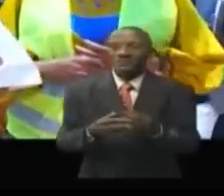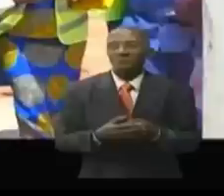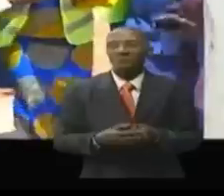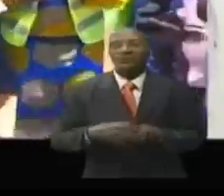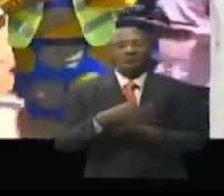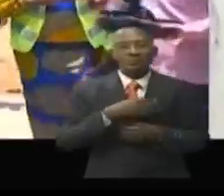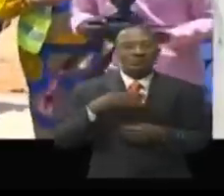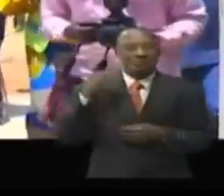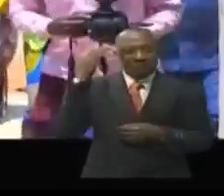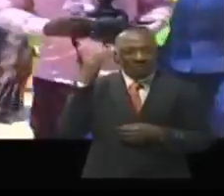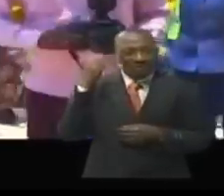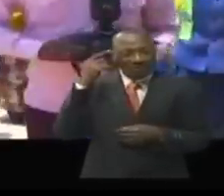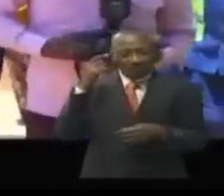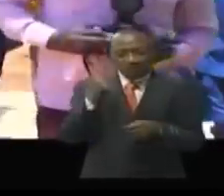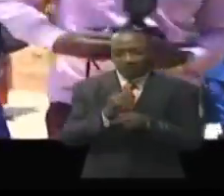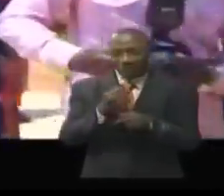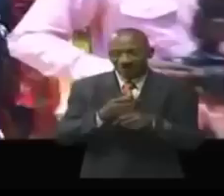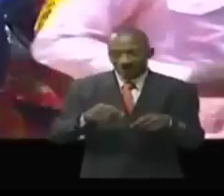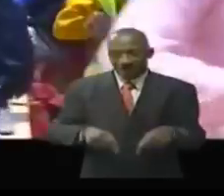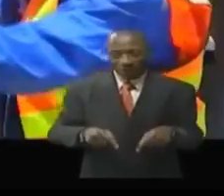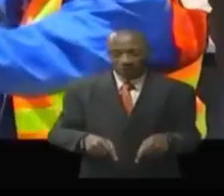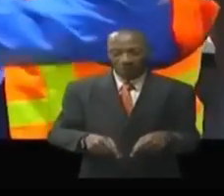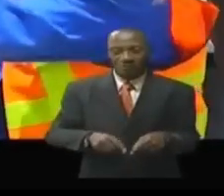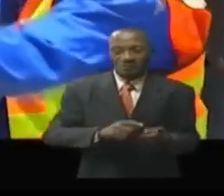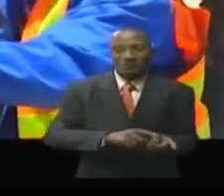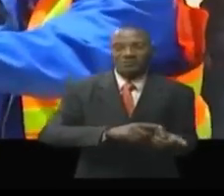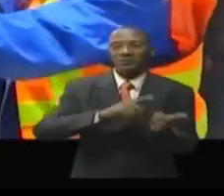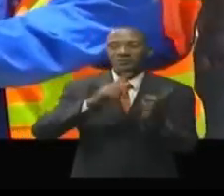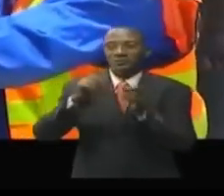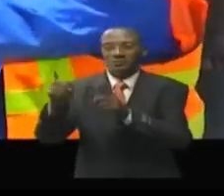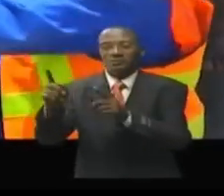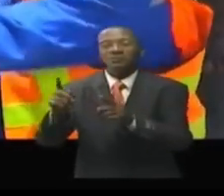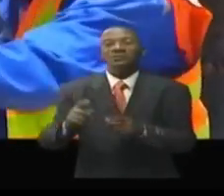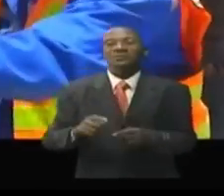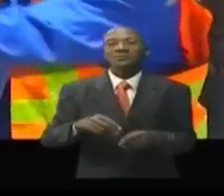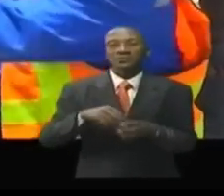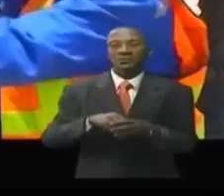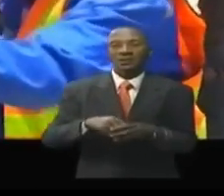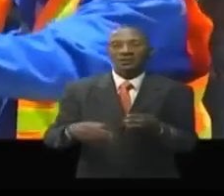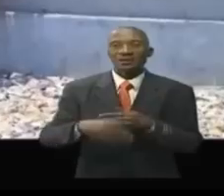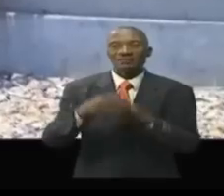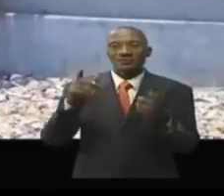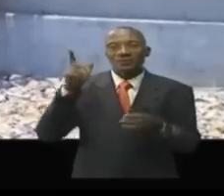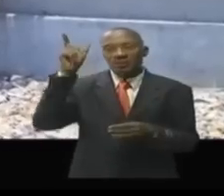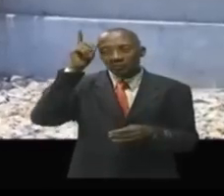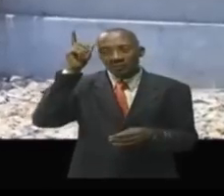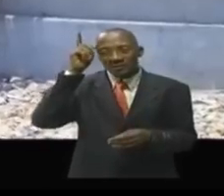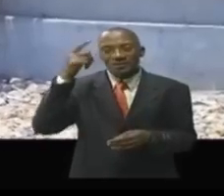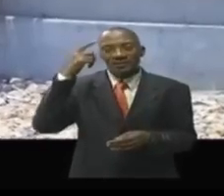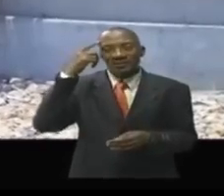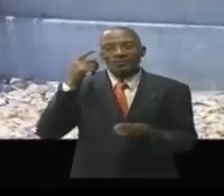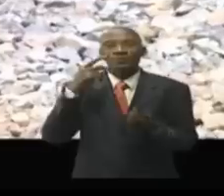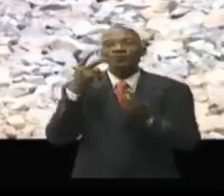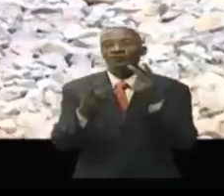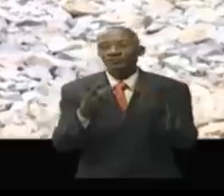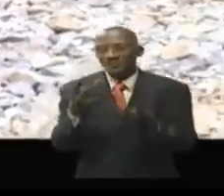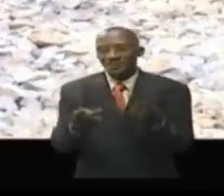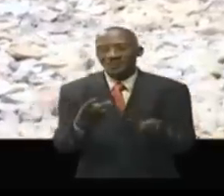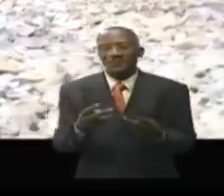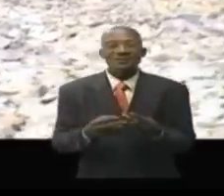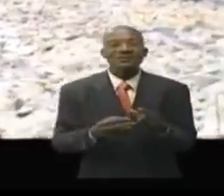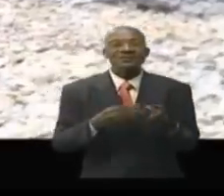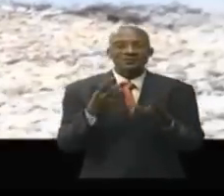Ndoussi Wakembe, qui tient à la mise en œuvre de la vision du chef de l'État relative à la protection sociale et à